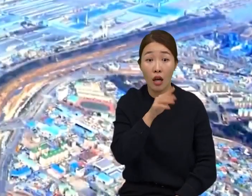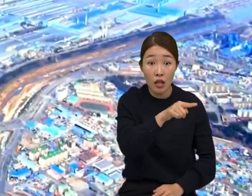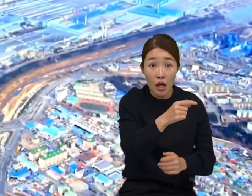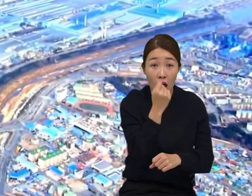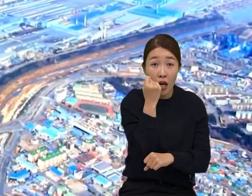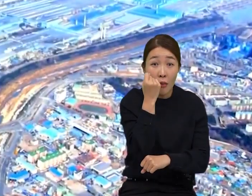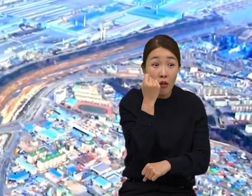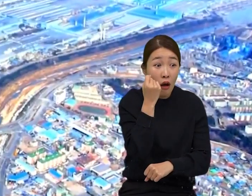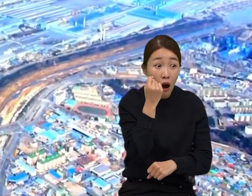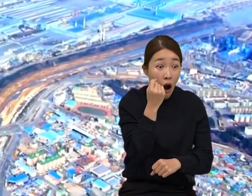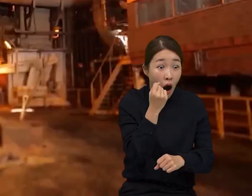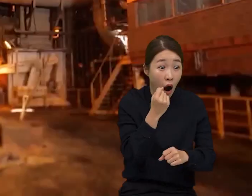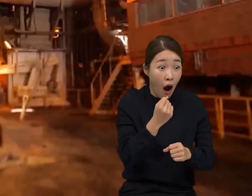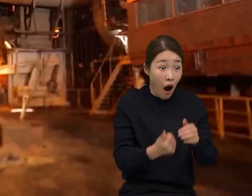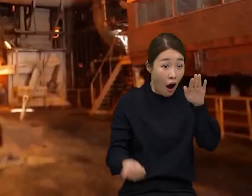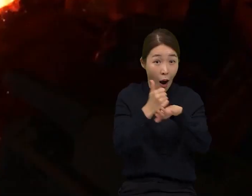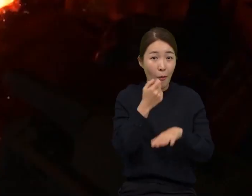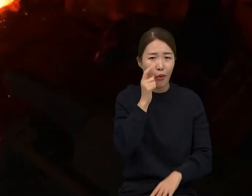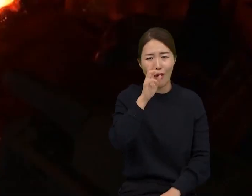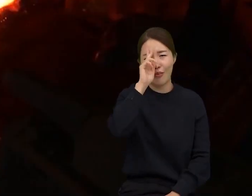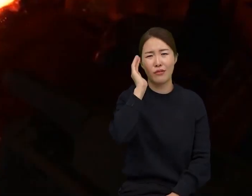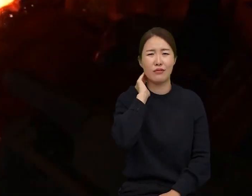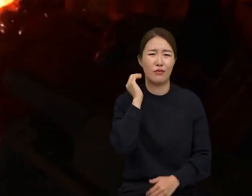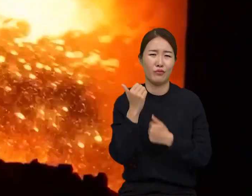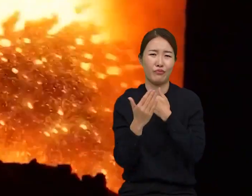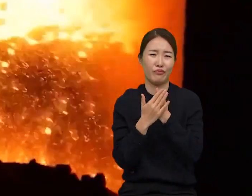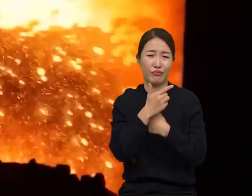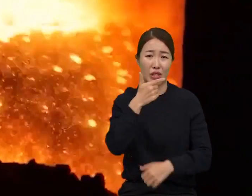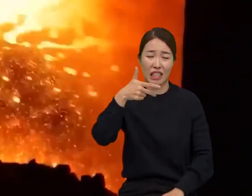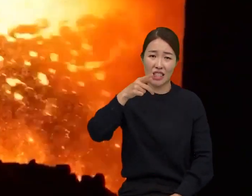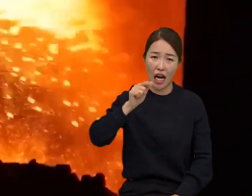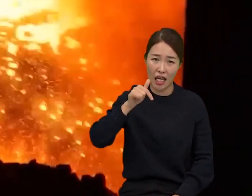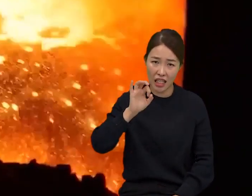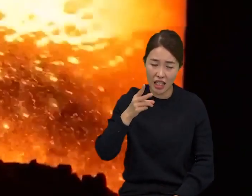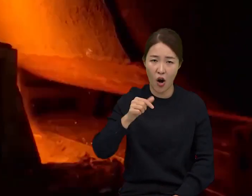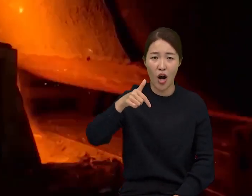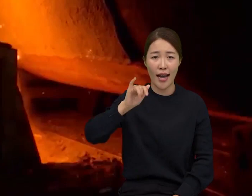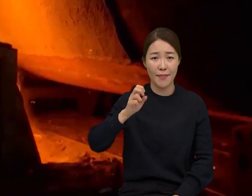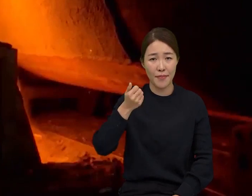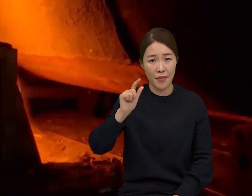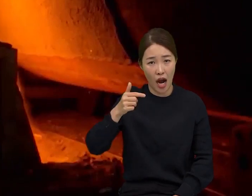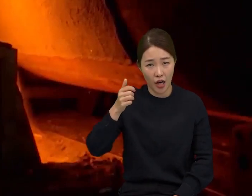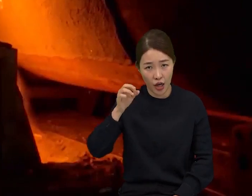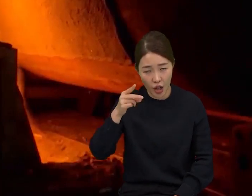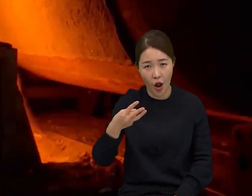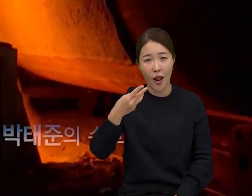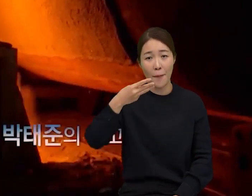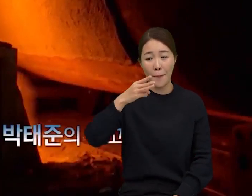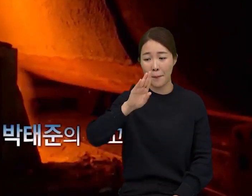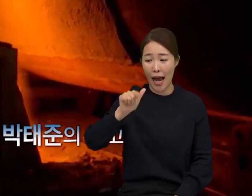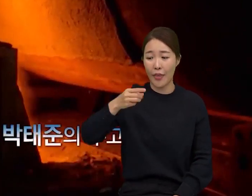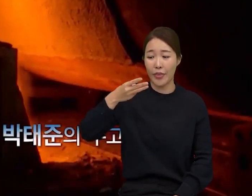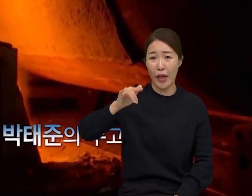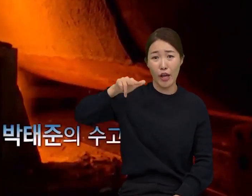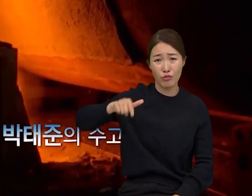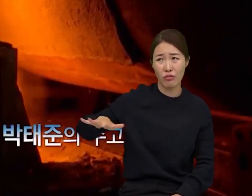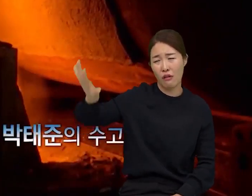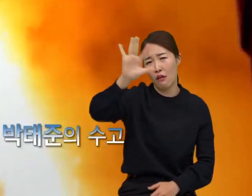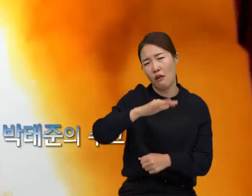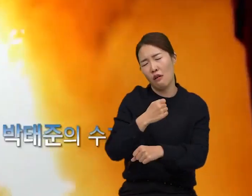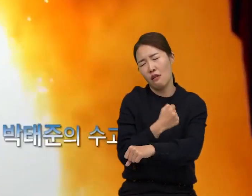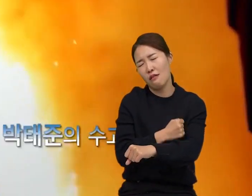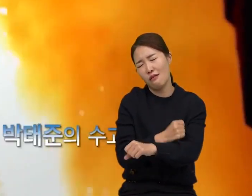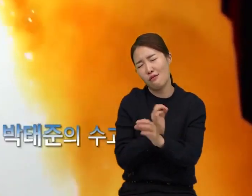것은 기본적으로 박정희의 의지 덕분이었다. 그리고 그의 지휘 아래 몸을 던진 장기영,